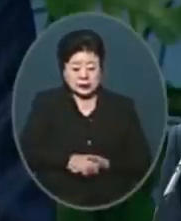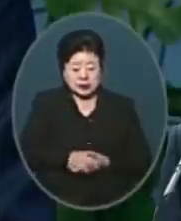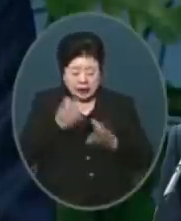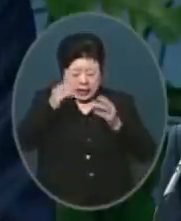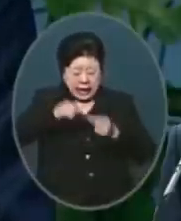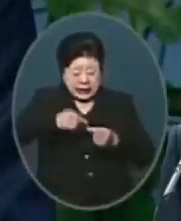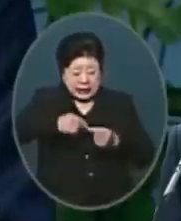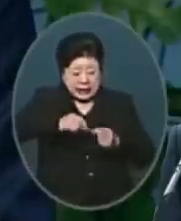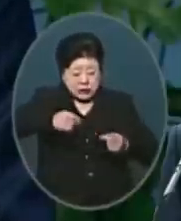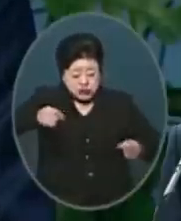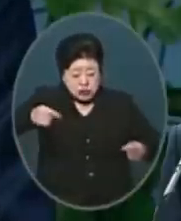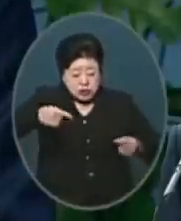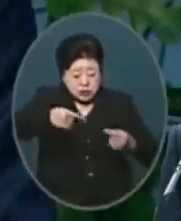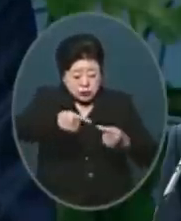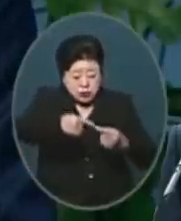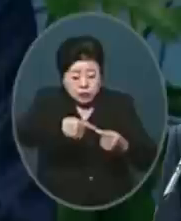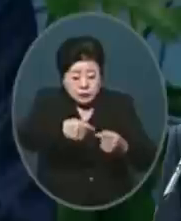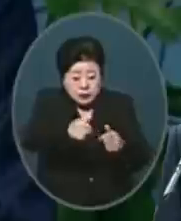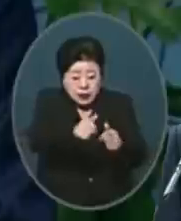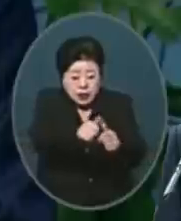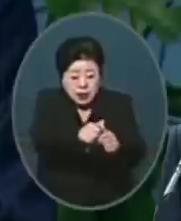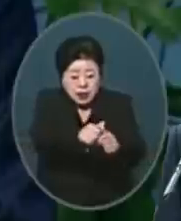탯줄이 붙어 있습니다. 죄인은